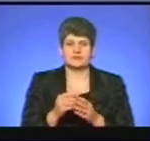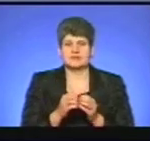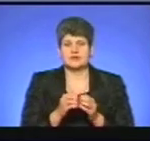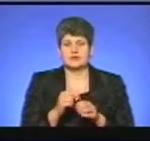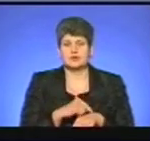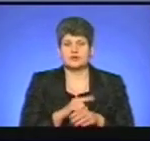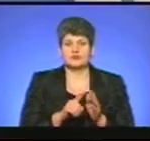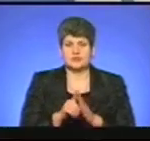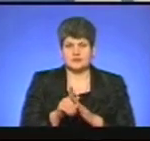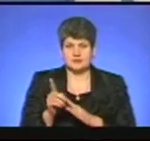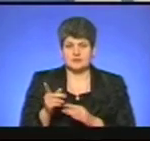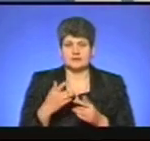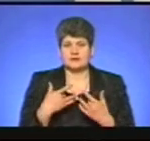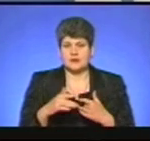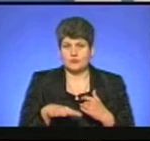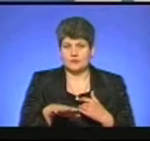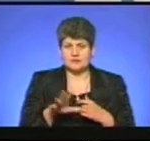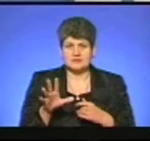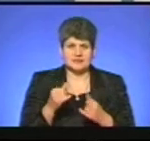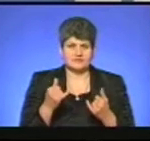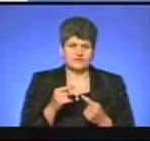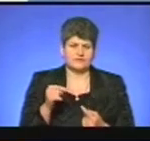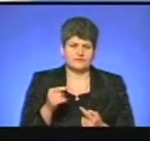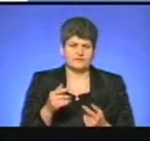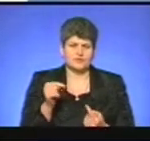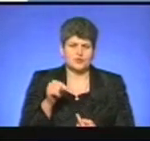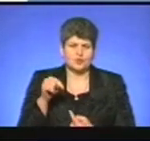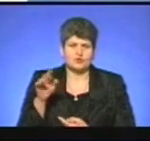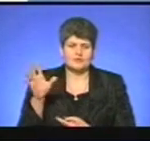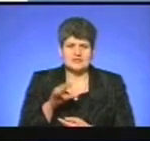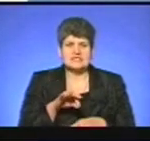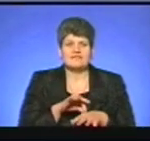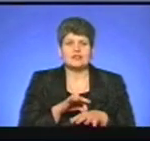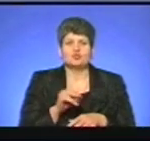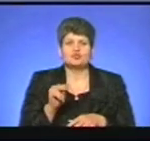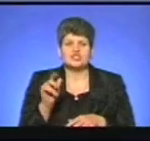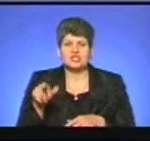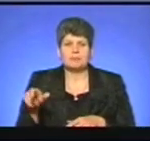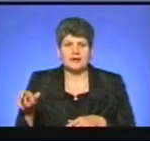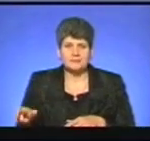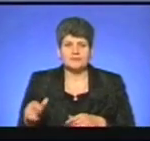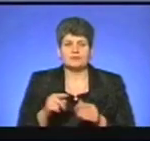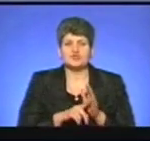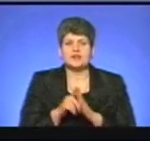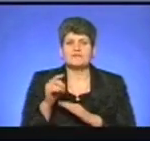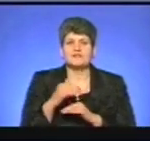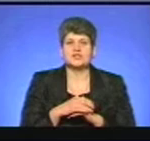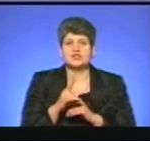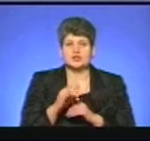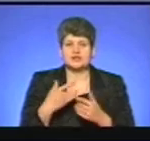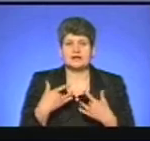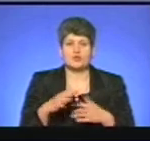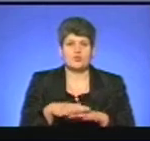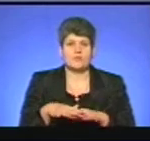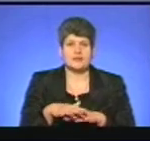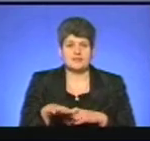театральному майдані. Зараз самозгоджуємо ще всі формати з ведучими, з діджеями, і ми починаємо вечірку на театральному